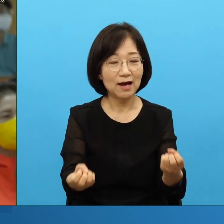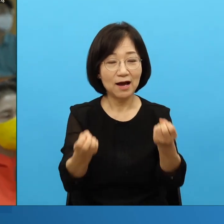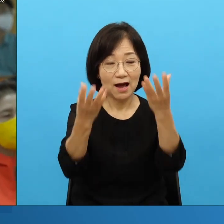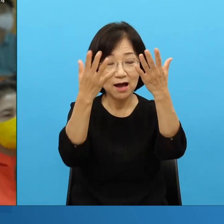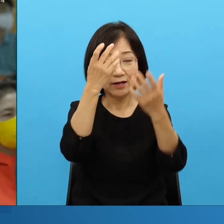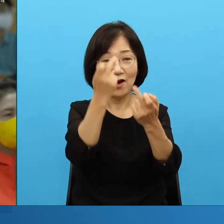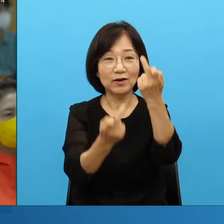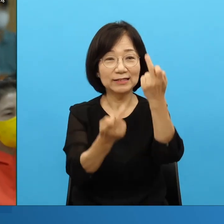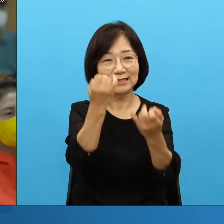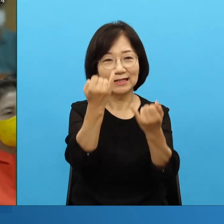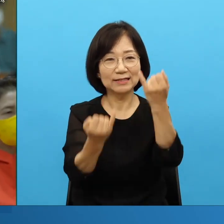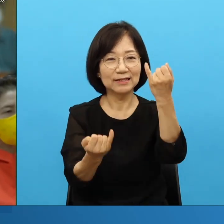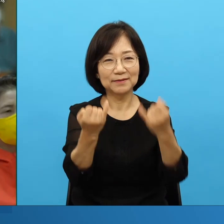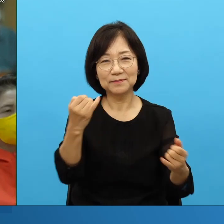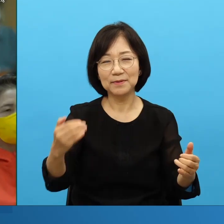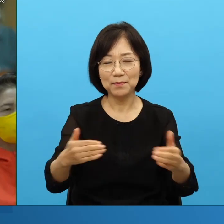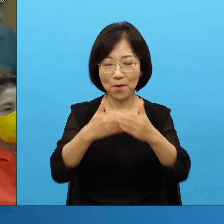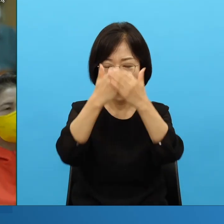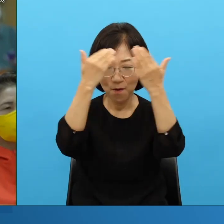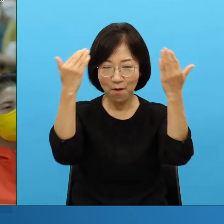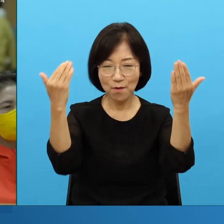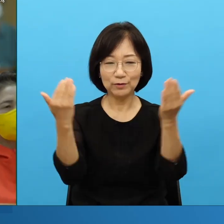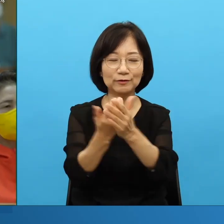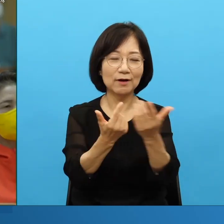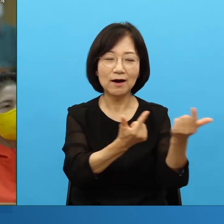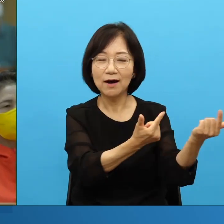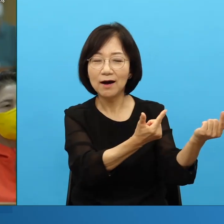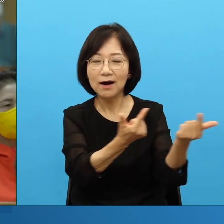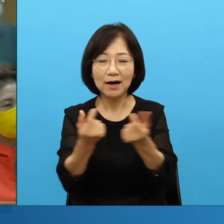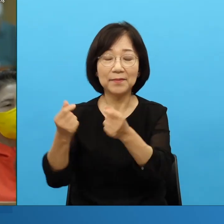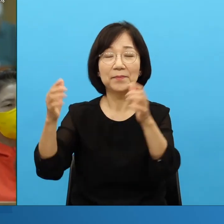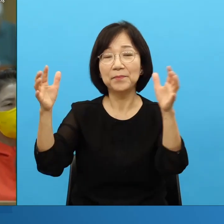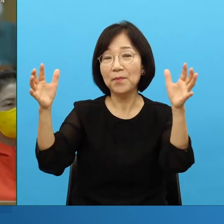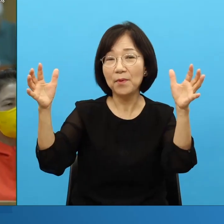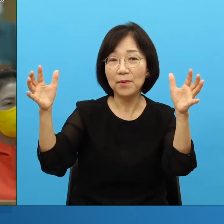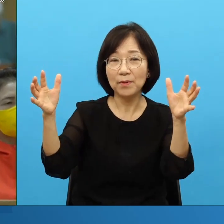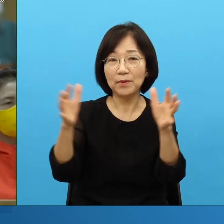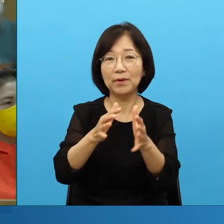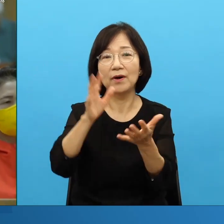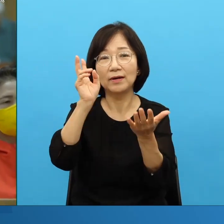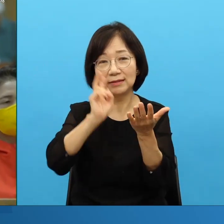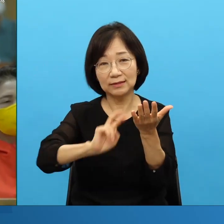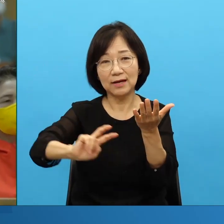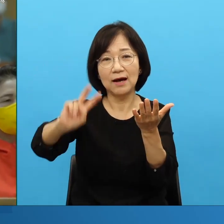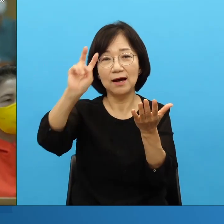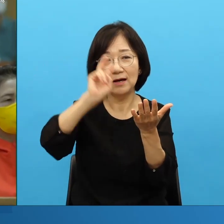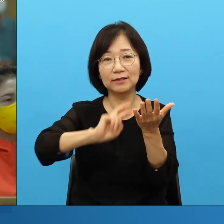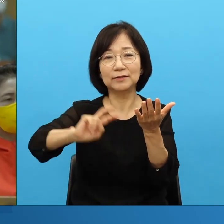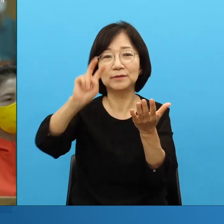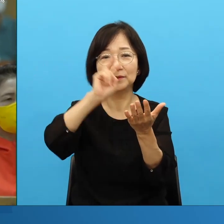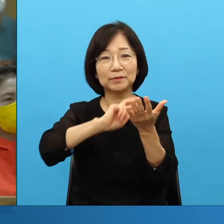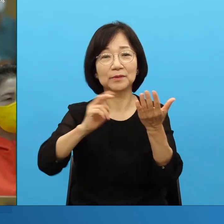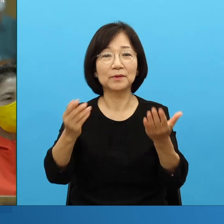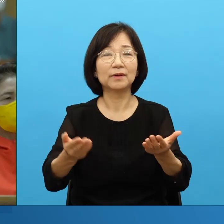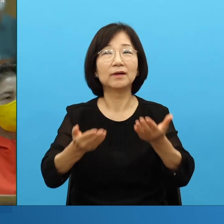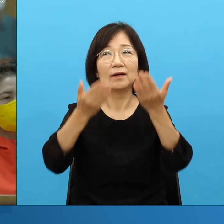할렐루야. 형제 자매 모두 함께 모여 찬송해